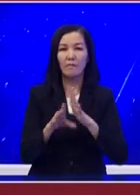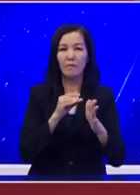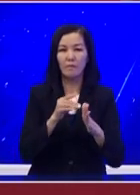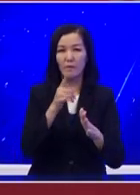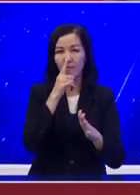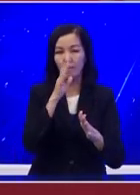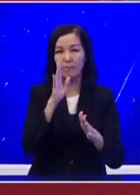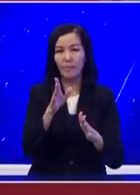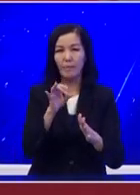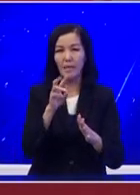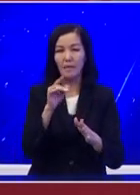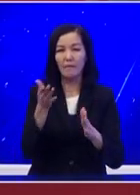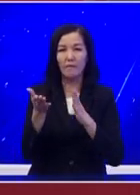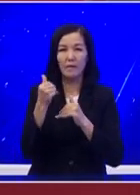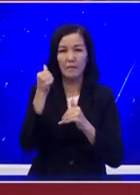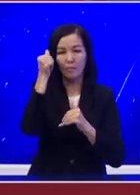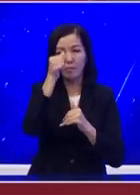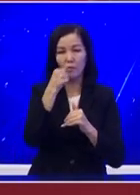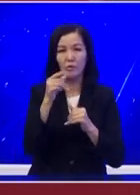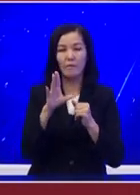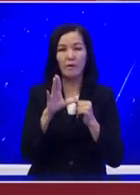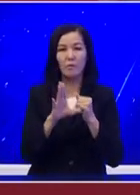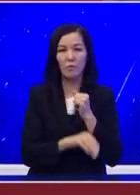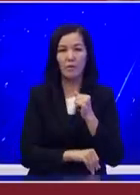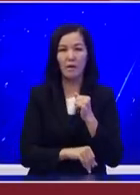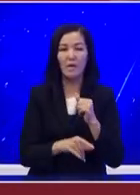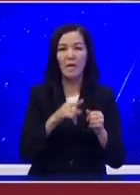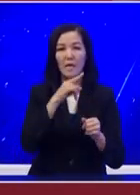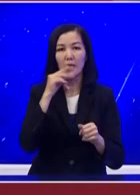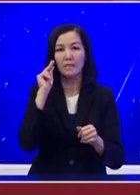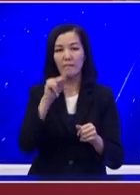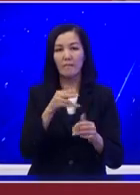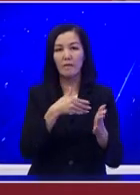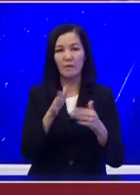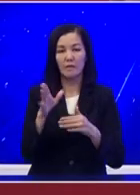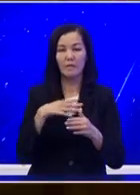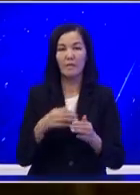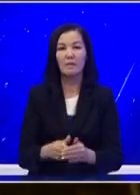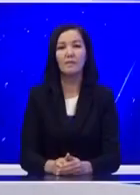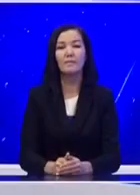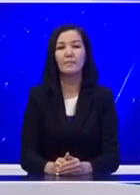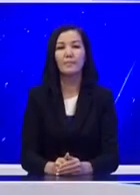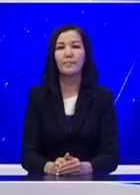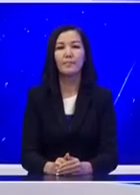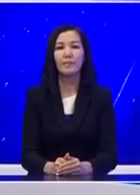состоявшихся в Британии в конце прошлого года. Россия данные обвинения тоже отрицает.